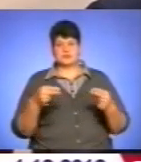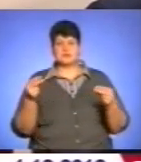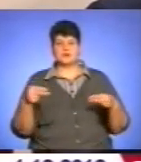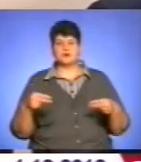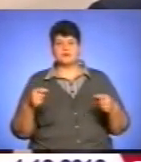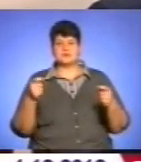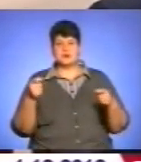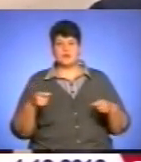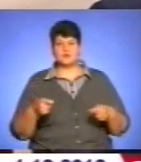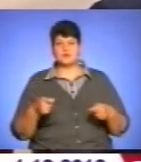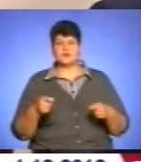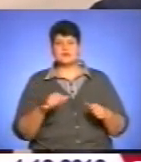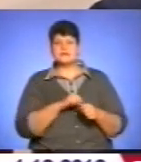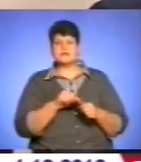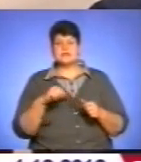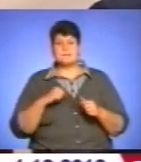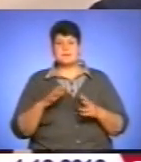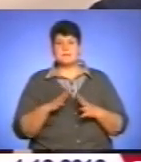Саме більше, звичайно,